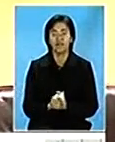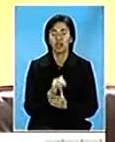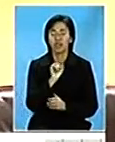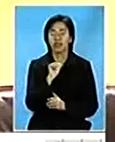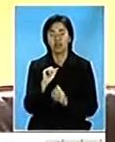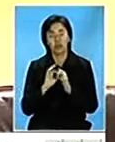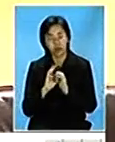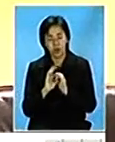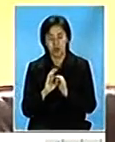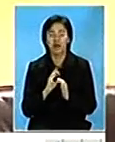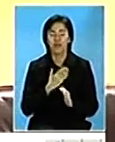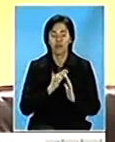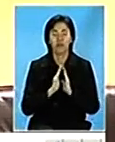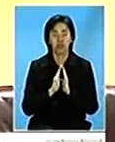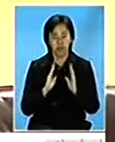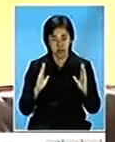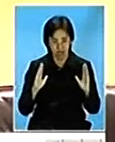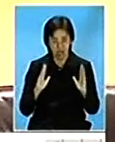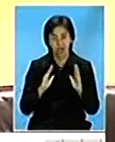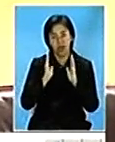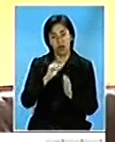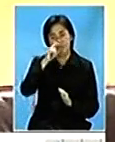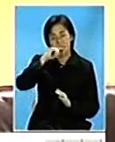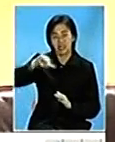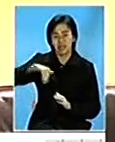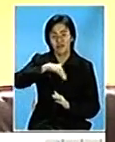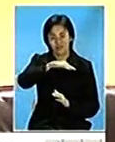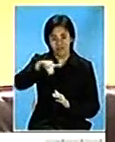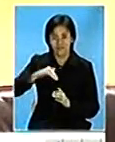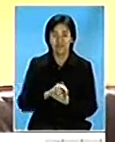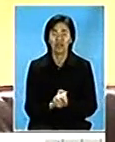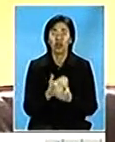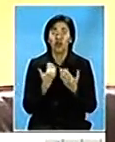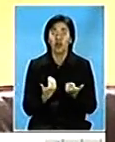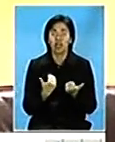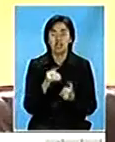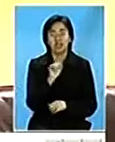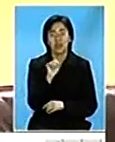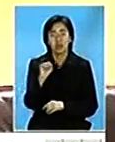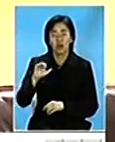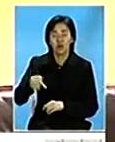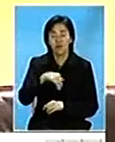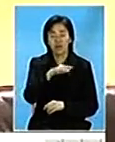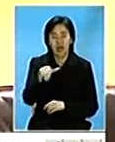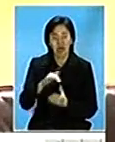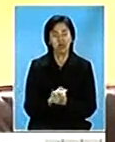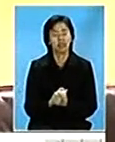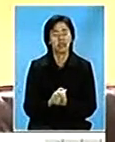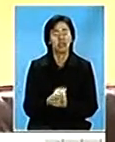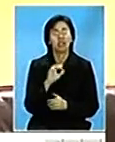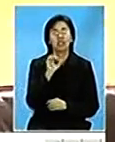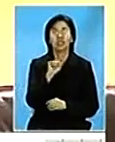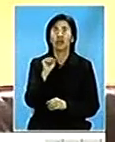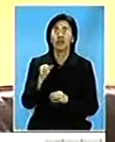ห่วงเป็นใหญ่ลูกหลานคนไทยของพวกเรานะครับซึ่งวันนี้ในสภาไม่ว่าทางท่านส.ส.